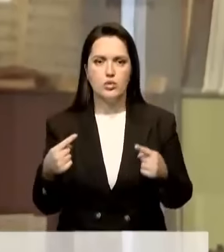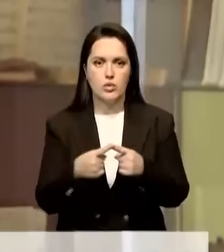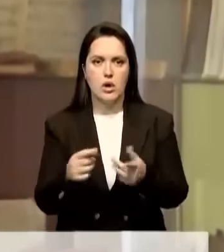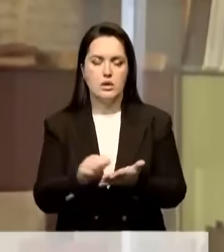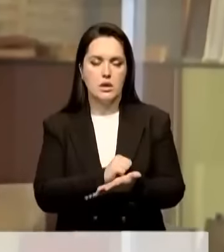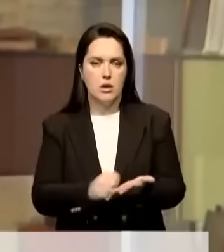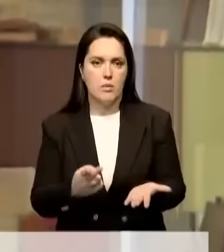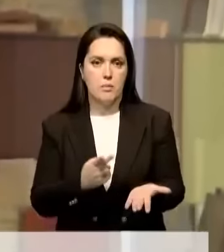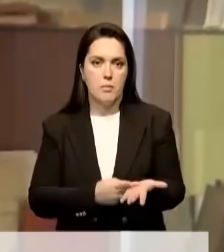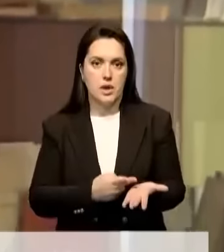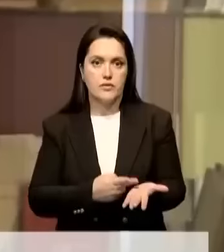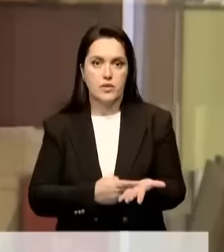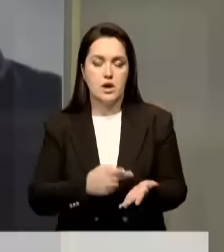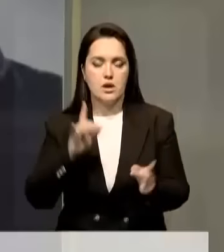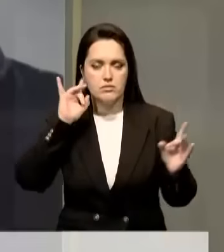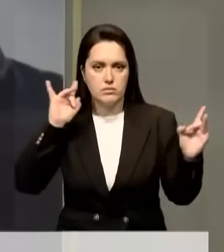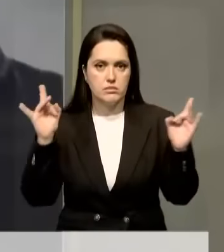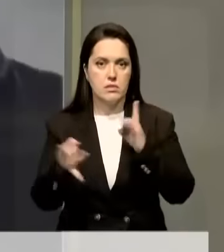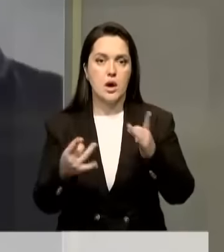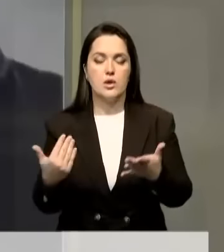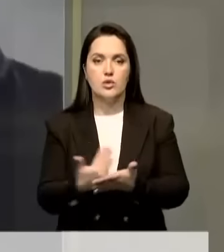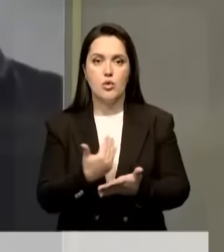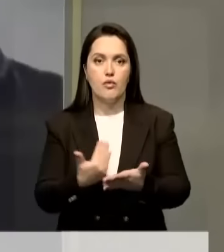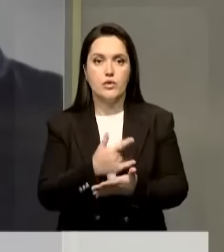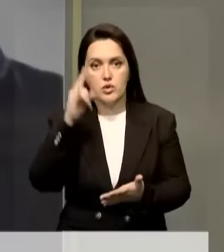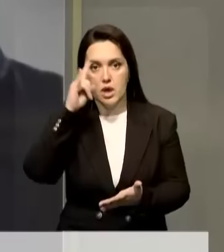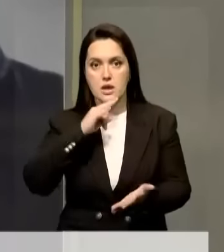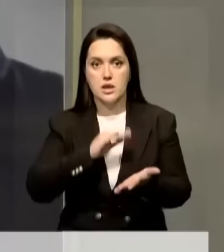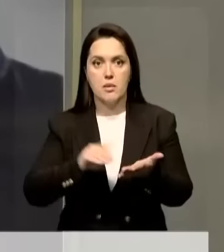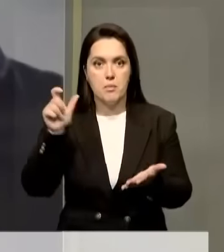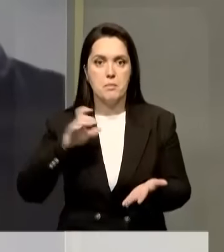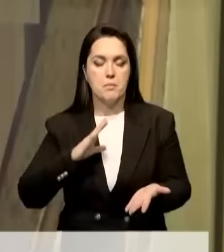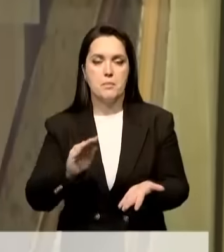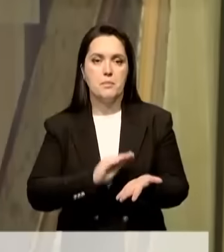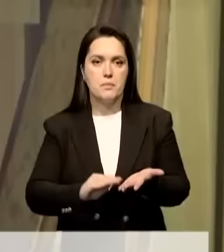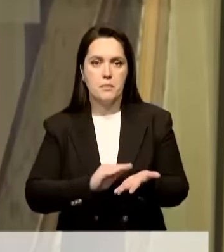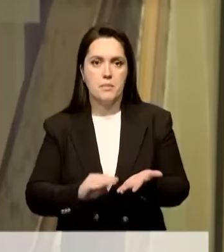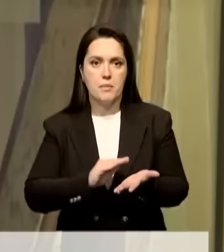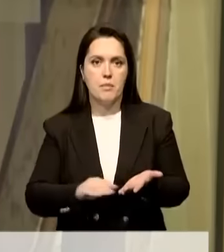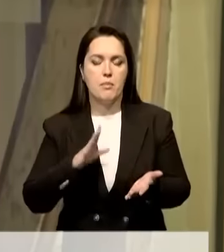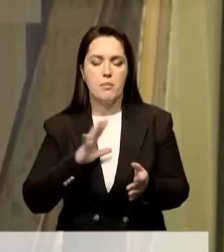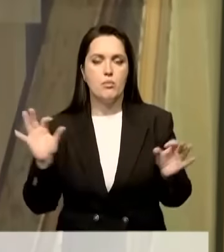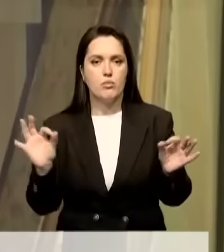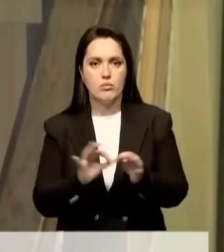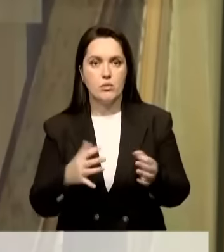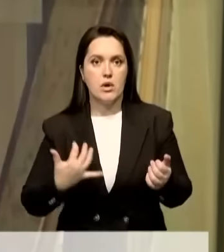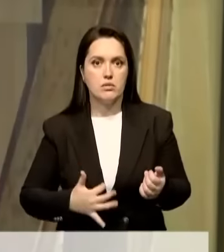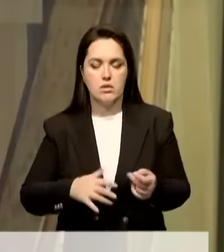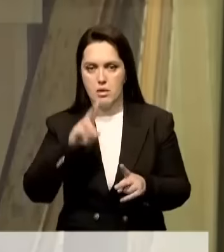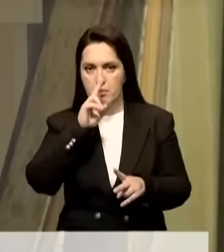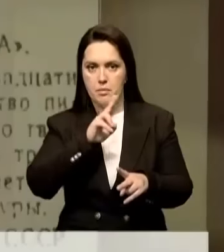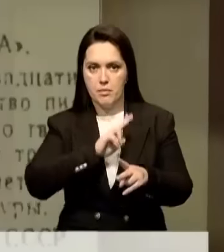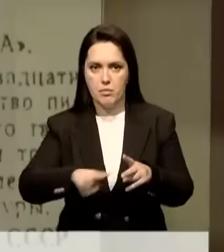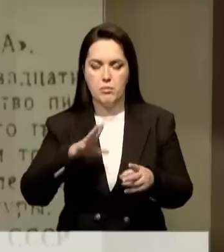документальное подтверждение. Однако сенсационная новость о том, что казахский поэт еще и писал инструментальные пьесы, тогда так и затерялась